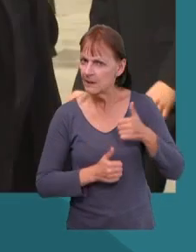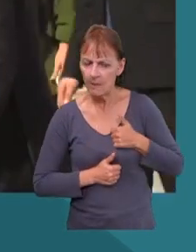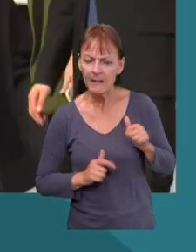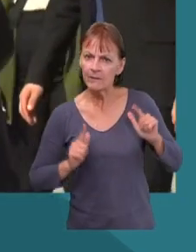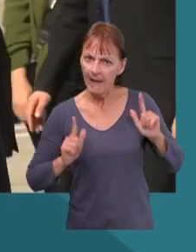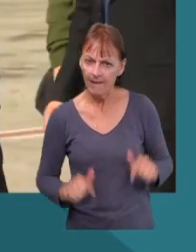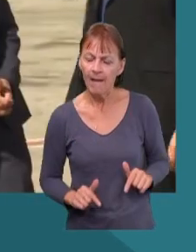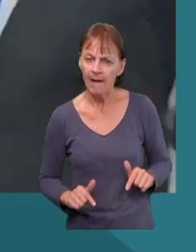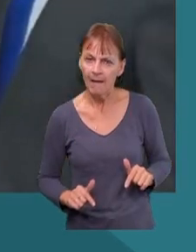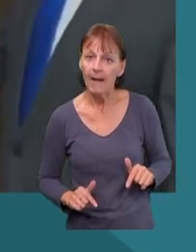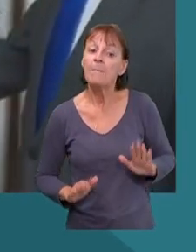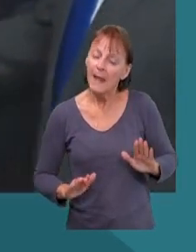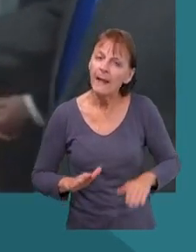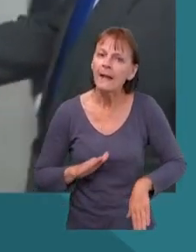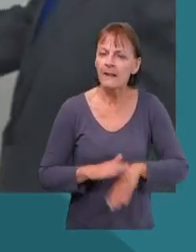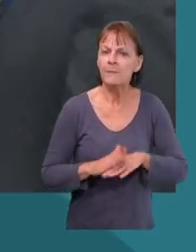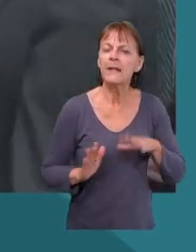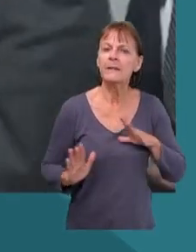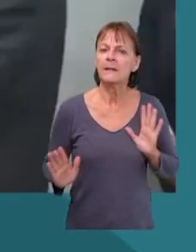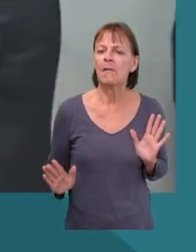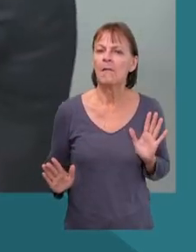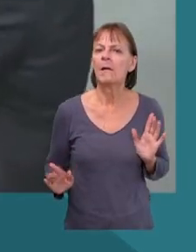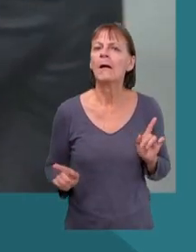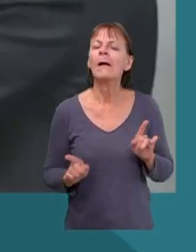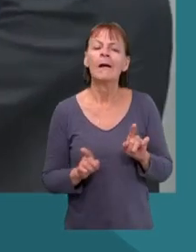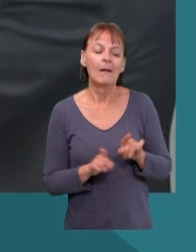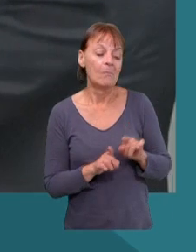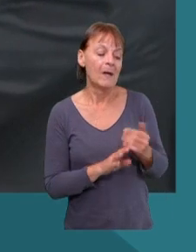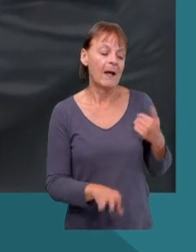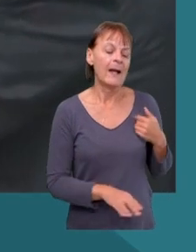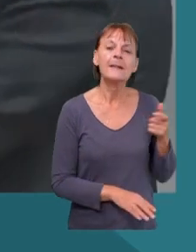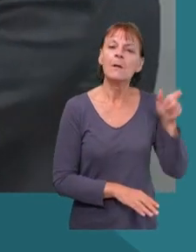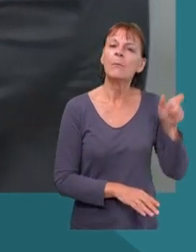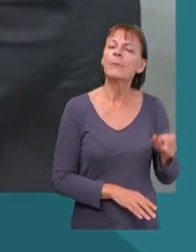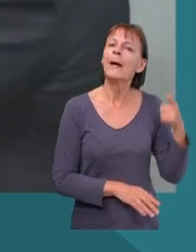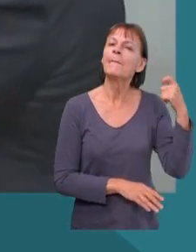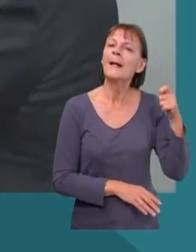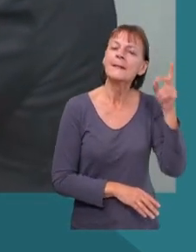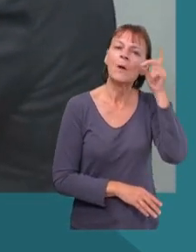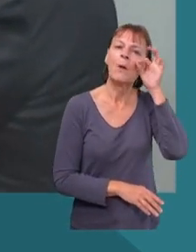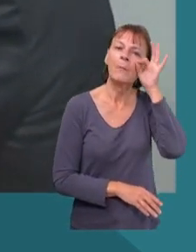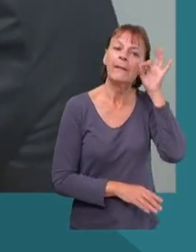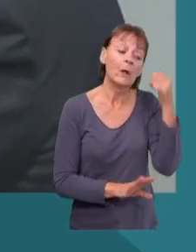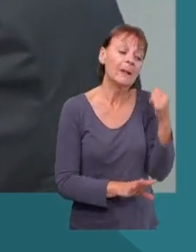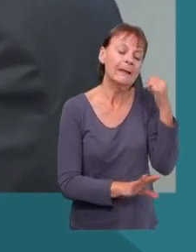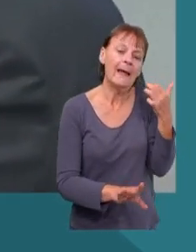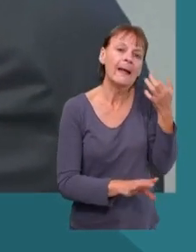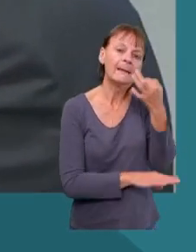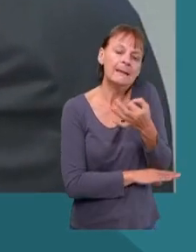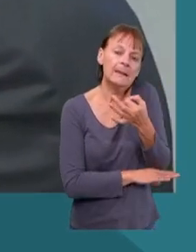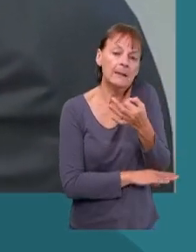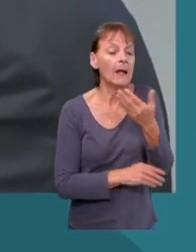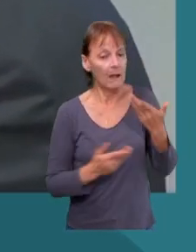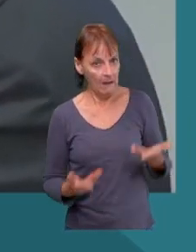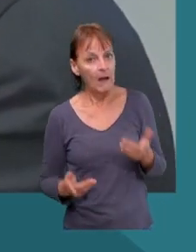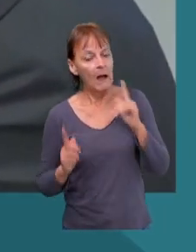États-Unis posent aussi une limite. À l'instar de ce qu'a fait Joe Biden, le président américain, hier, Anthony Blinken a rappelé qu'Israël